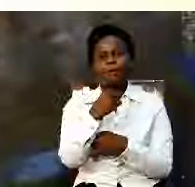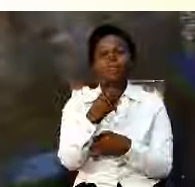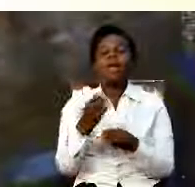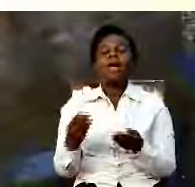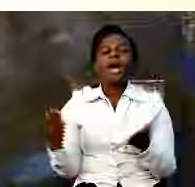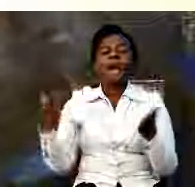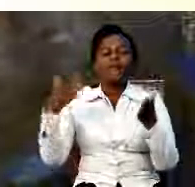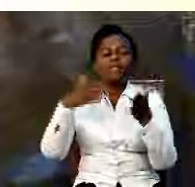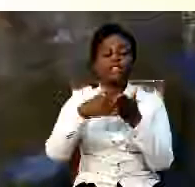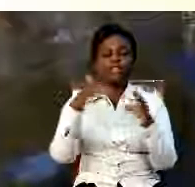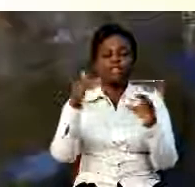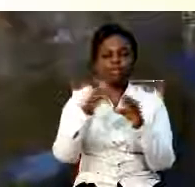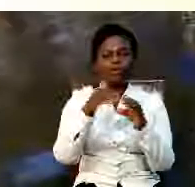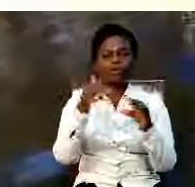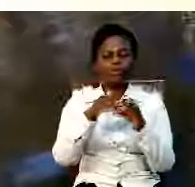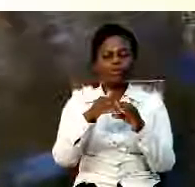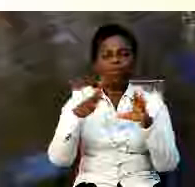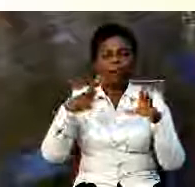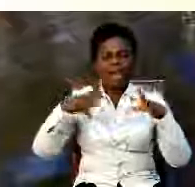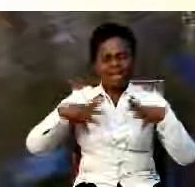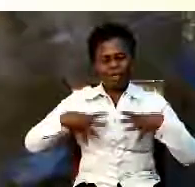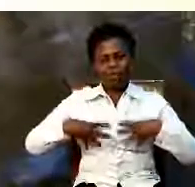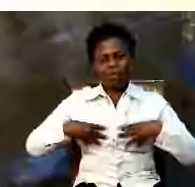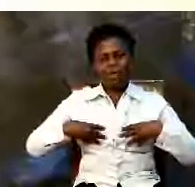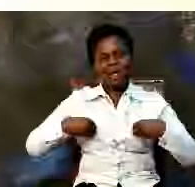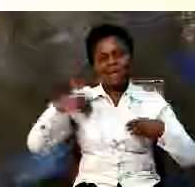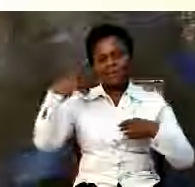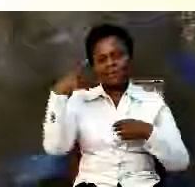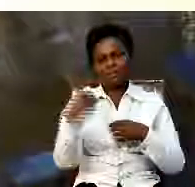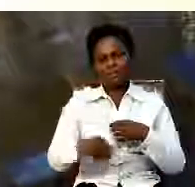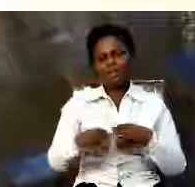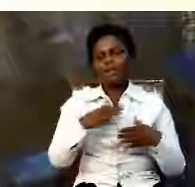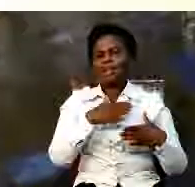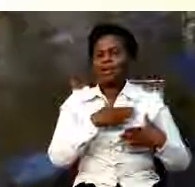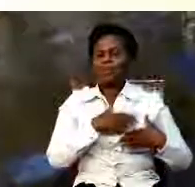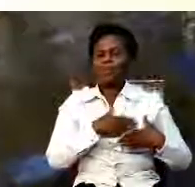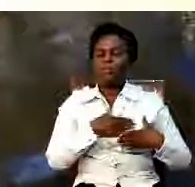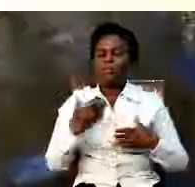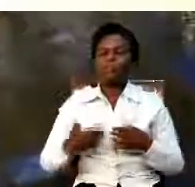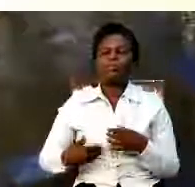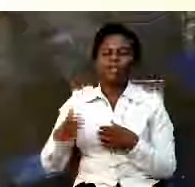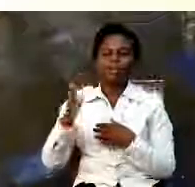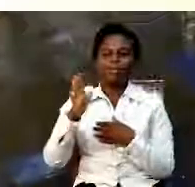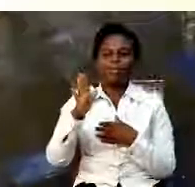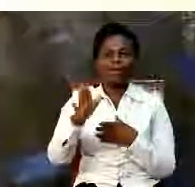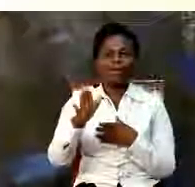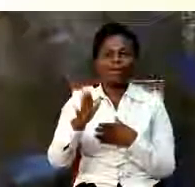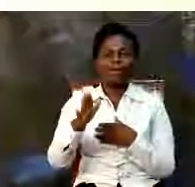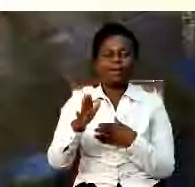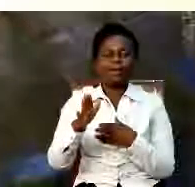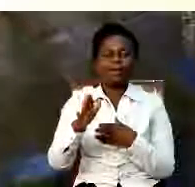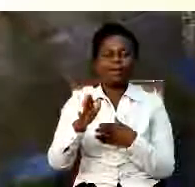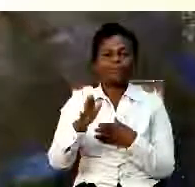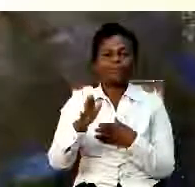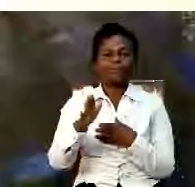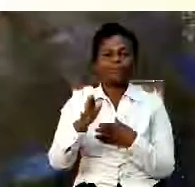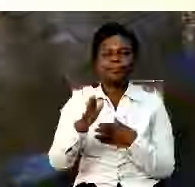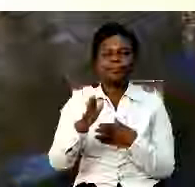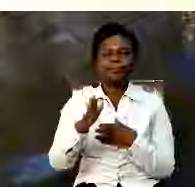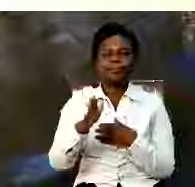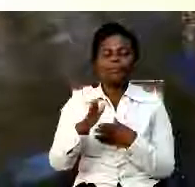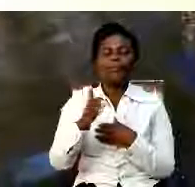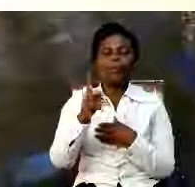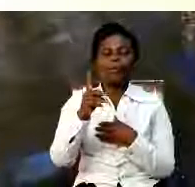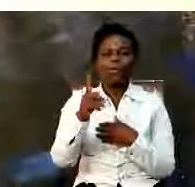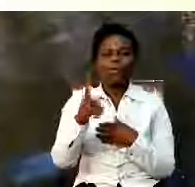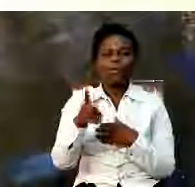afikishe ujumbe ya kwamba anamkubali sana na kumpenda mke wake. Nilikosa lugha.